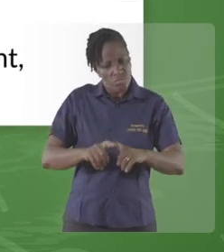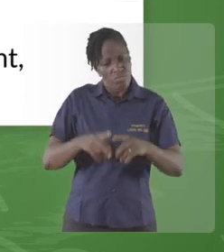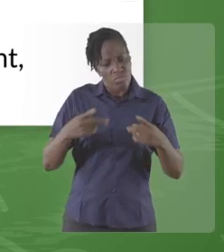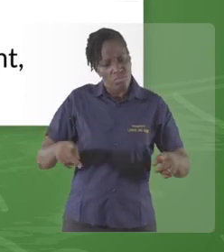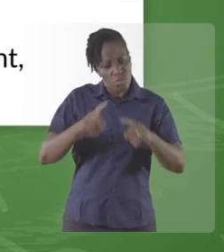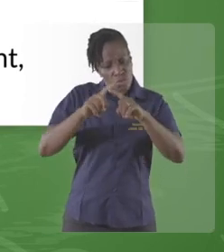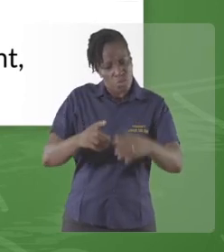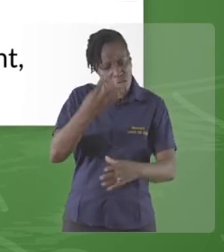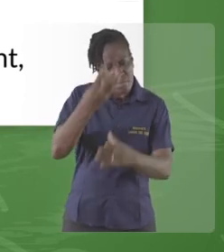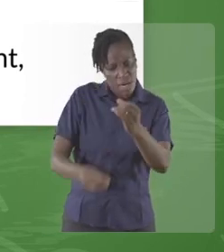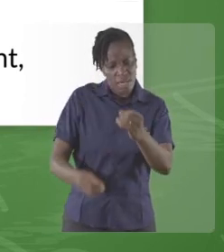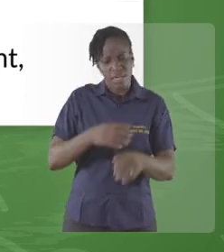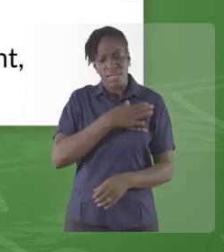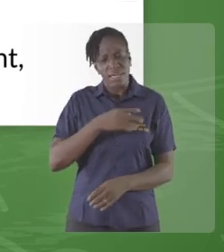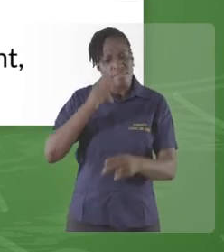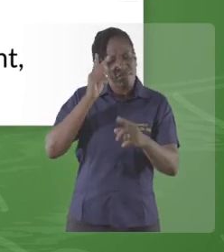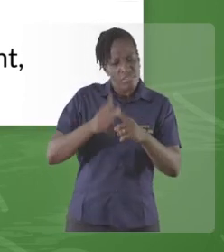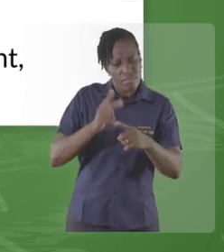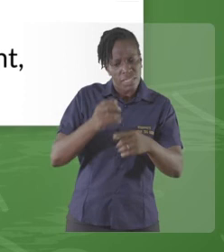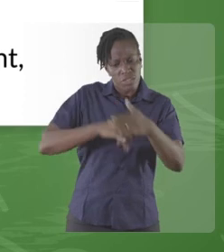et même de verbes introducteurs.